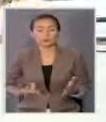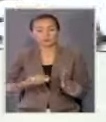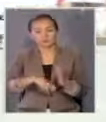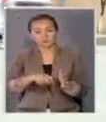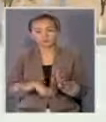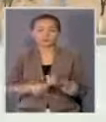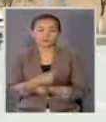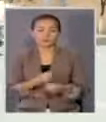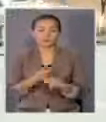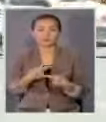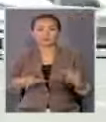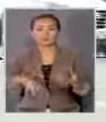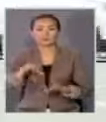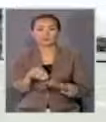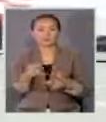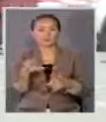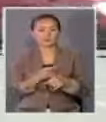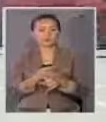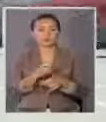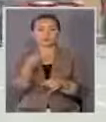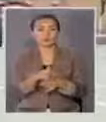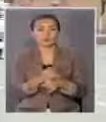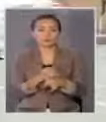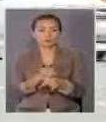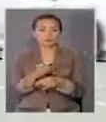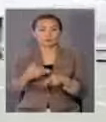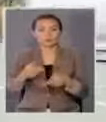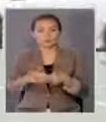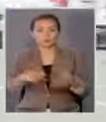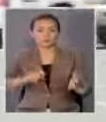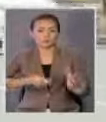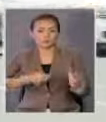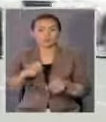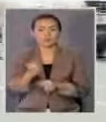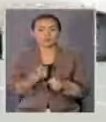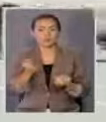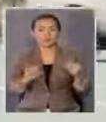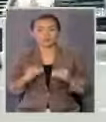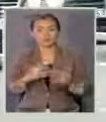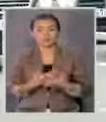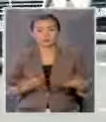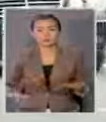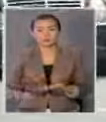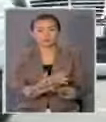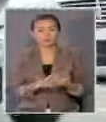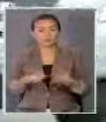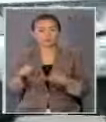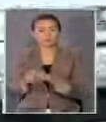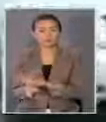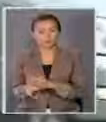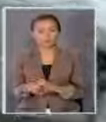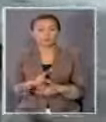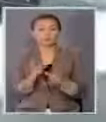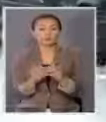измерения горюче-смазочных материалов. Два компонента различных наборов ключей, болгарку и скрылся с места происшествия. В ходе